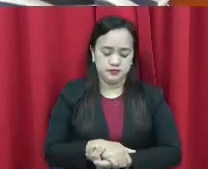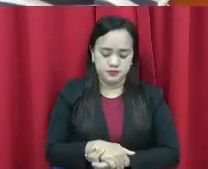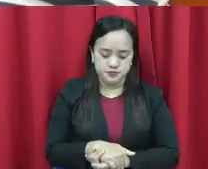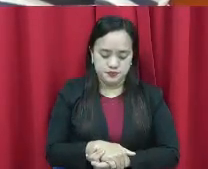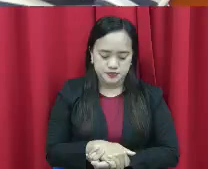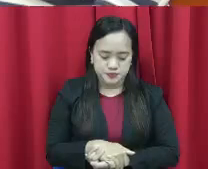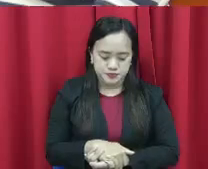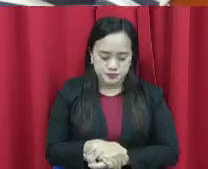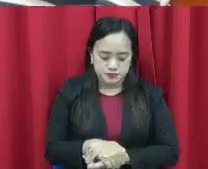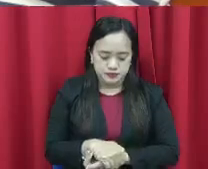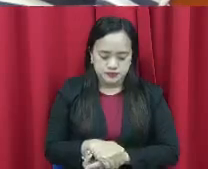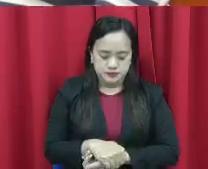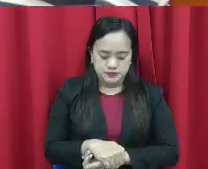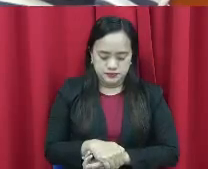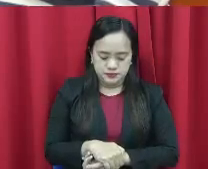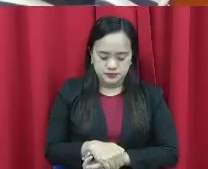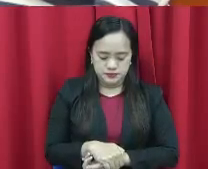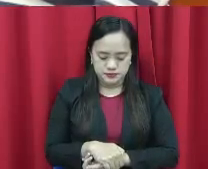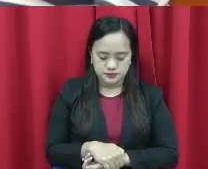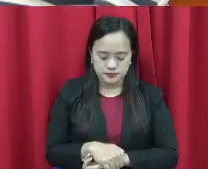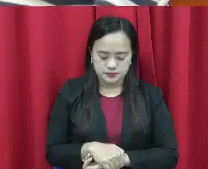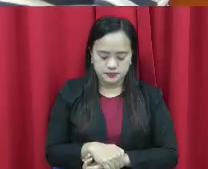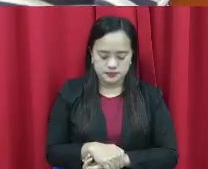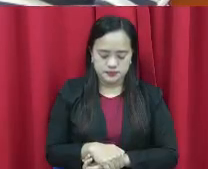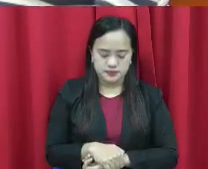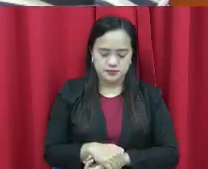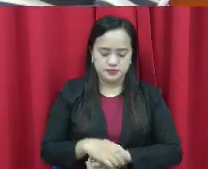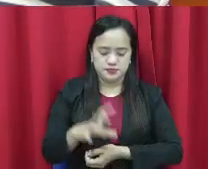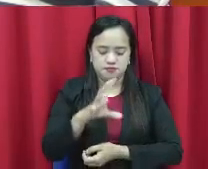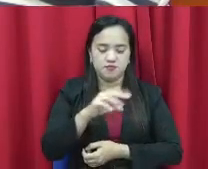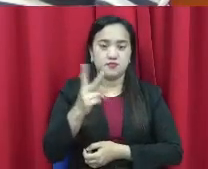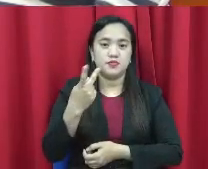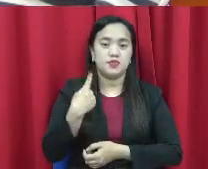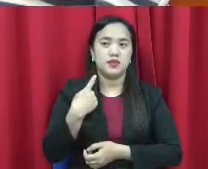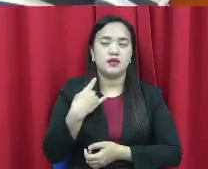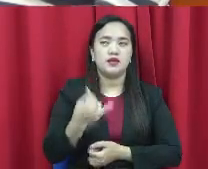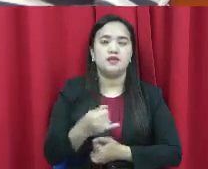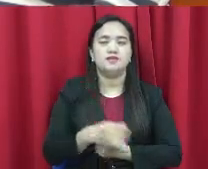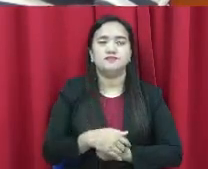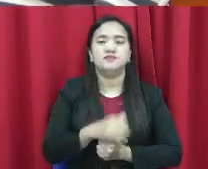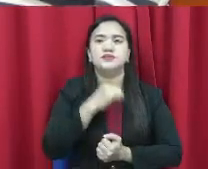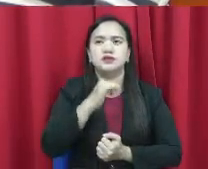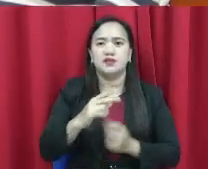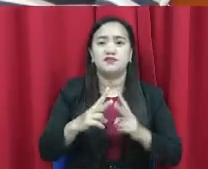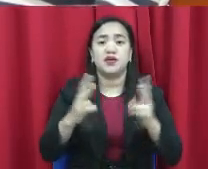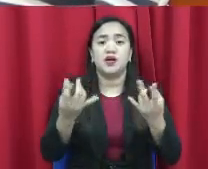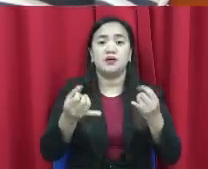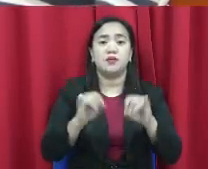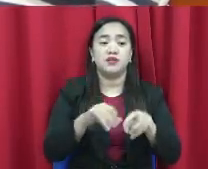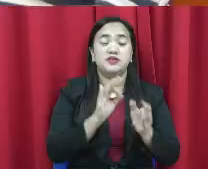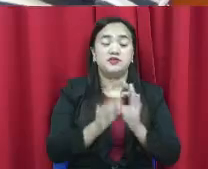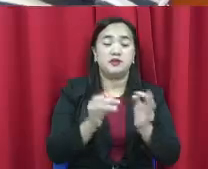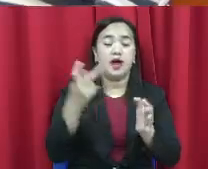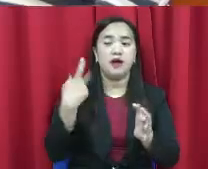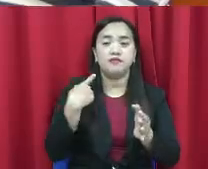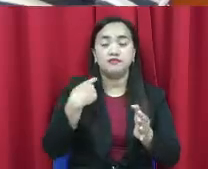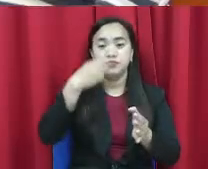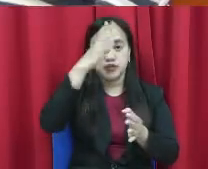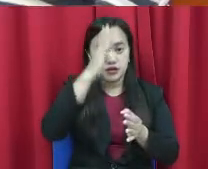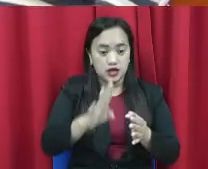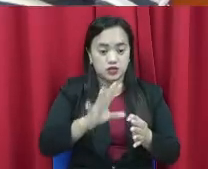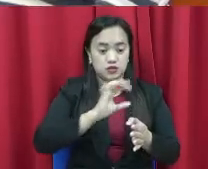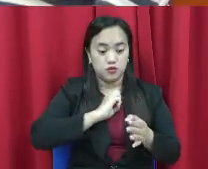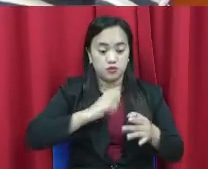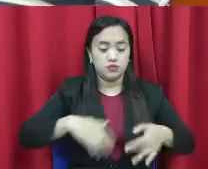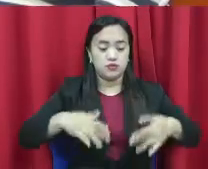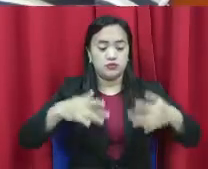pong society ngayon ah h na importante sa kanila kung makadyos o hindi makadyos eh Ah hindi rin importante sa kanila kung